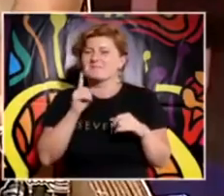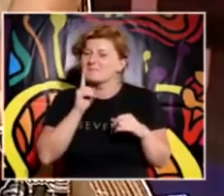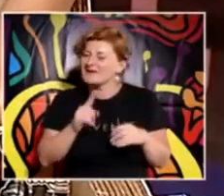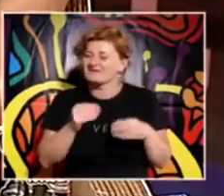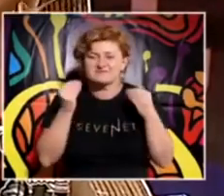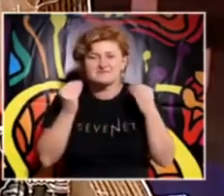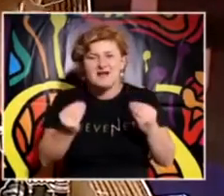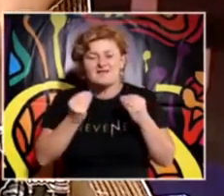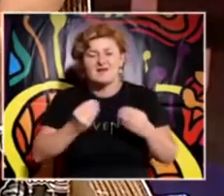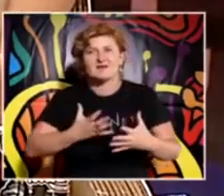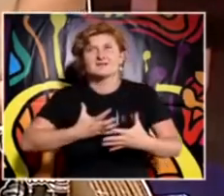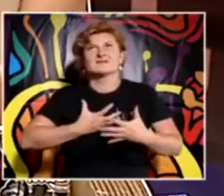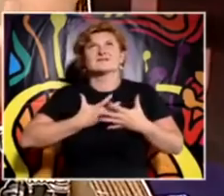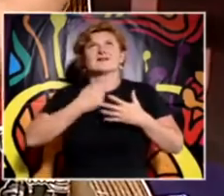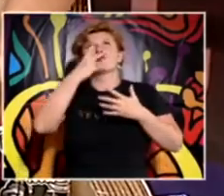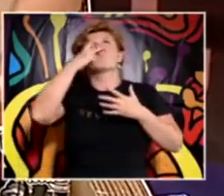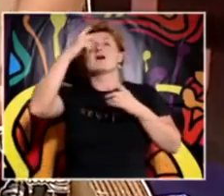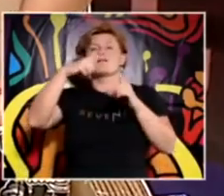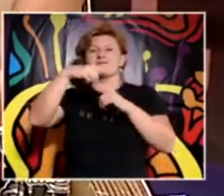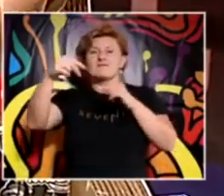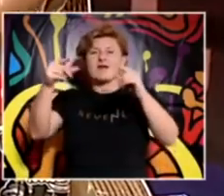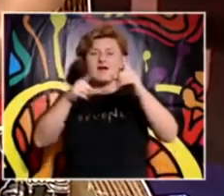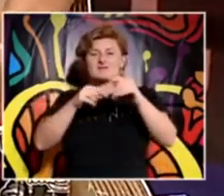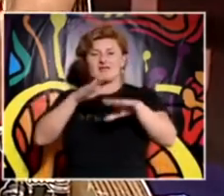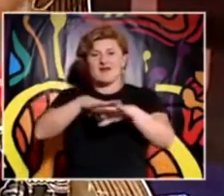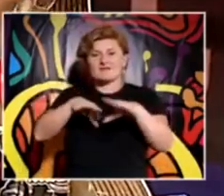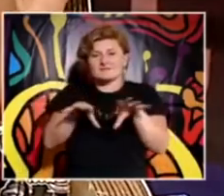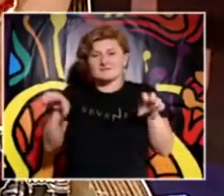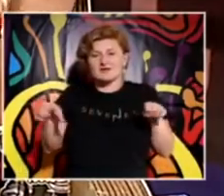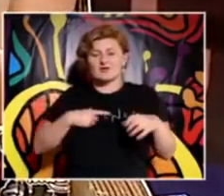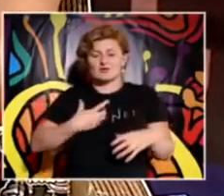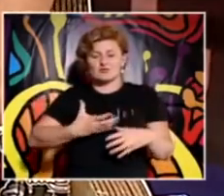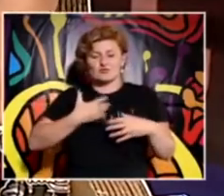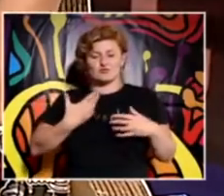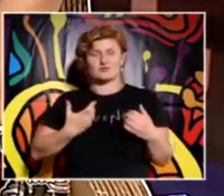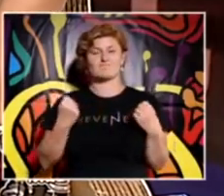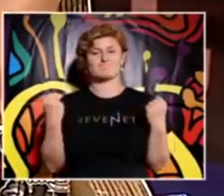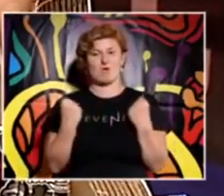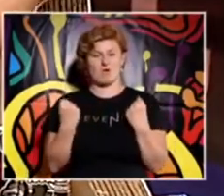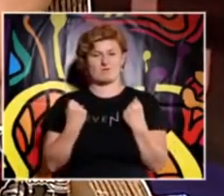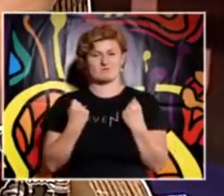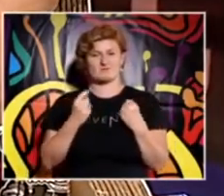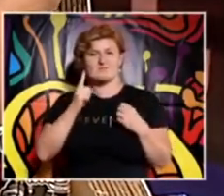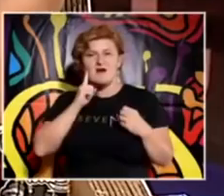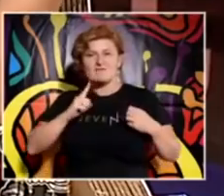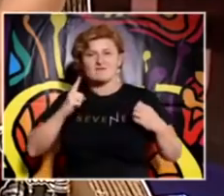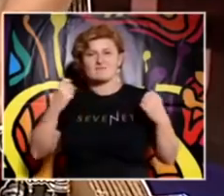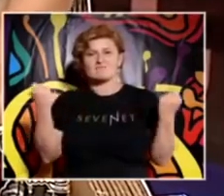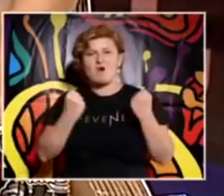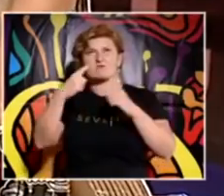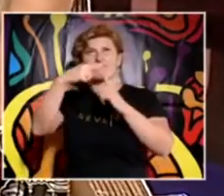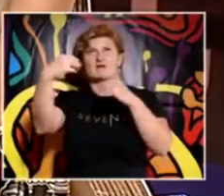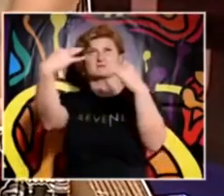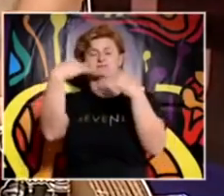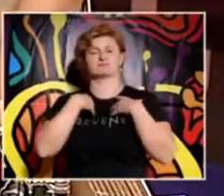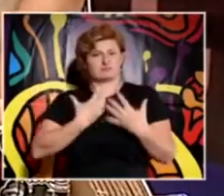niesamowite doznanie, że patrzyliśmy w gwiazdy, złapaliśmy się za ręce i czuliśmy taką prawdziwą moc, moc płynącą z tych gwiazd. Ale co